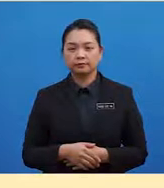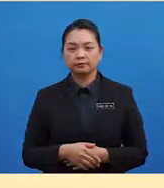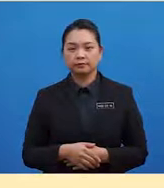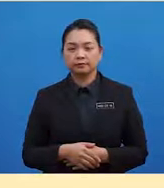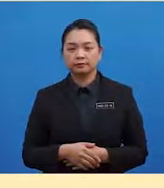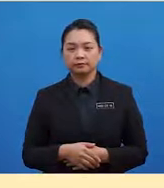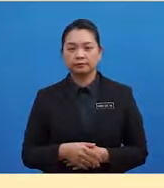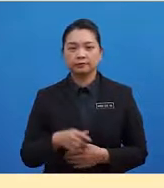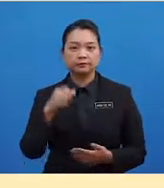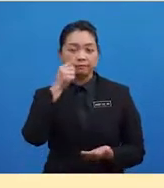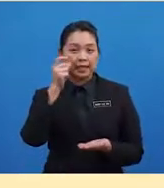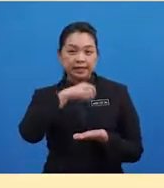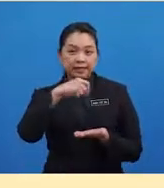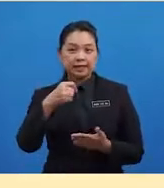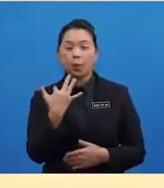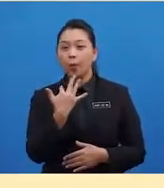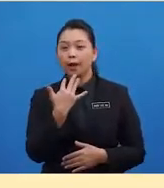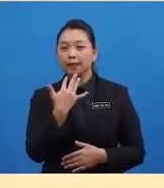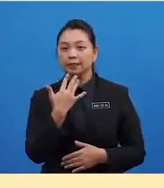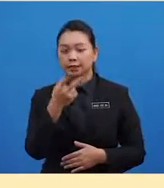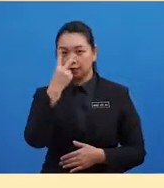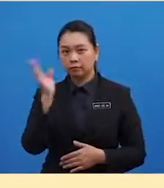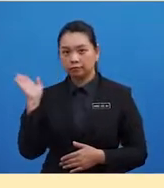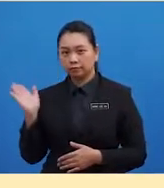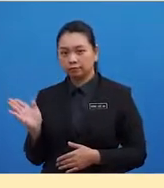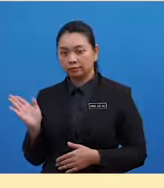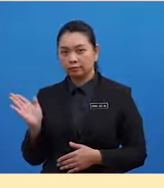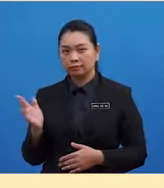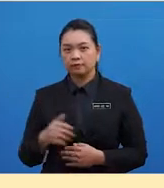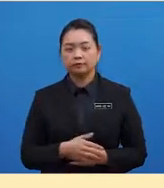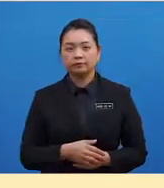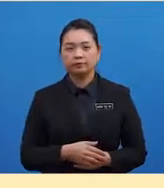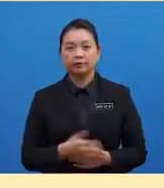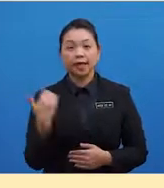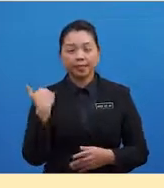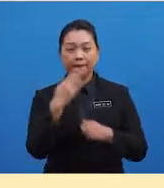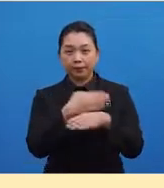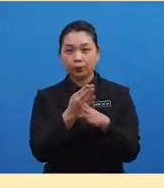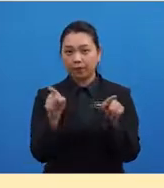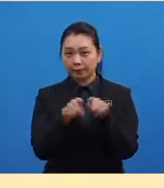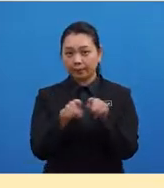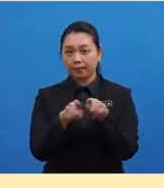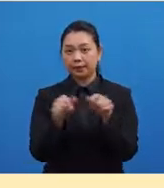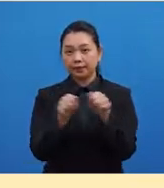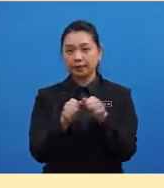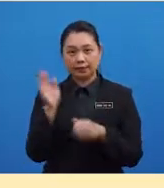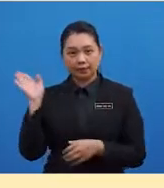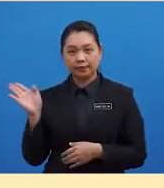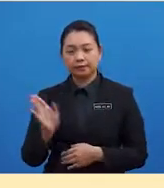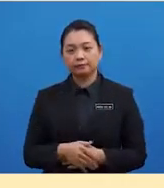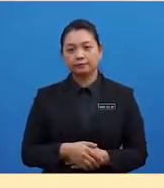sekolah iaitu pensel warna. Bahagian belakang pensel warna mempunyai bentuk yang sama dengan poligon